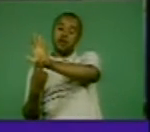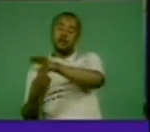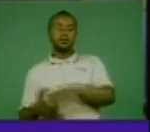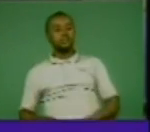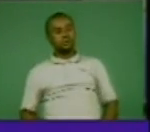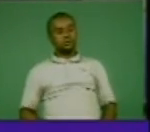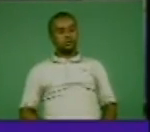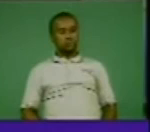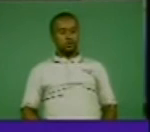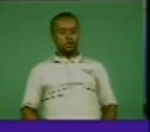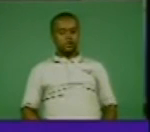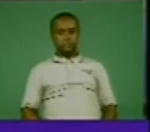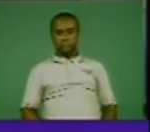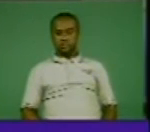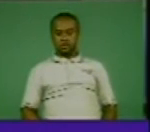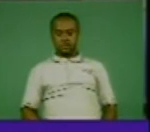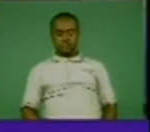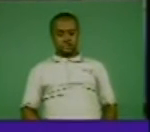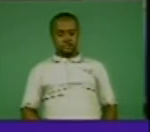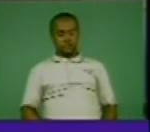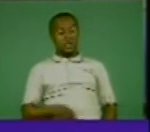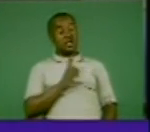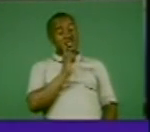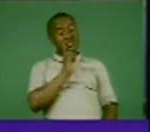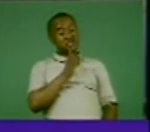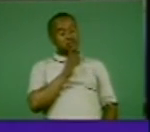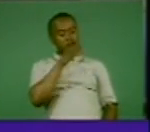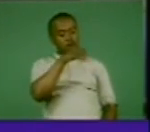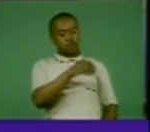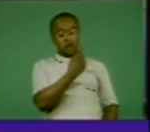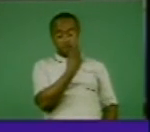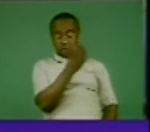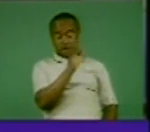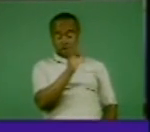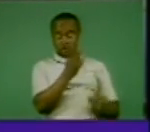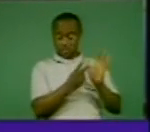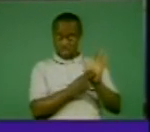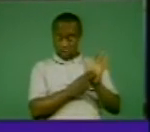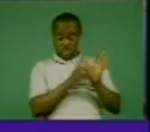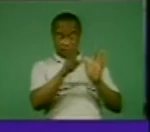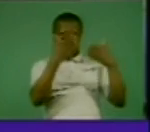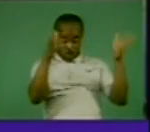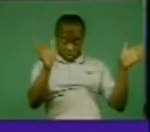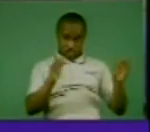Kura zilikuwa ni kura 107 kura za wazi ndio